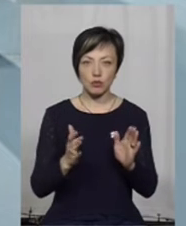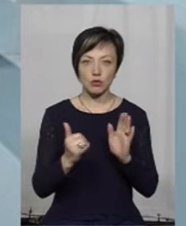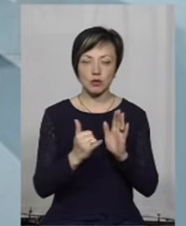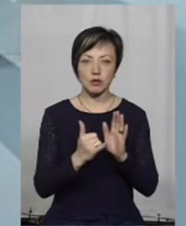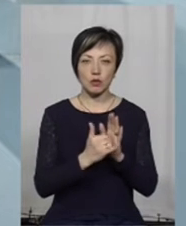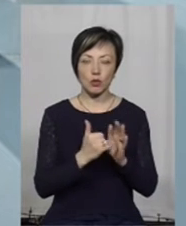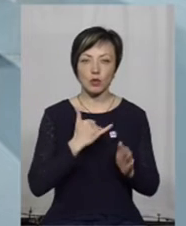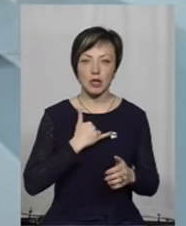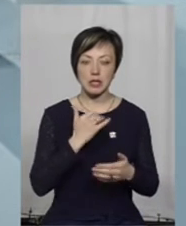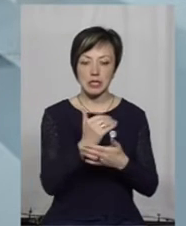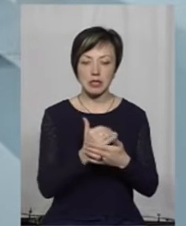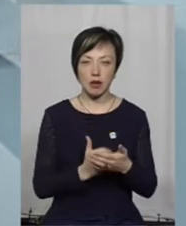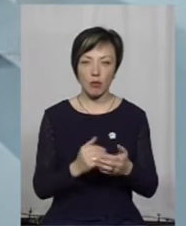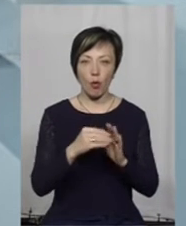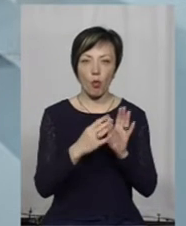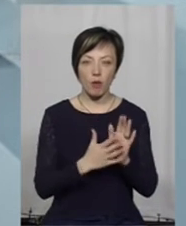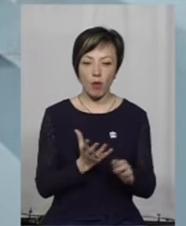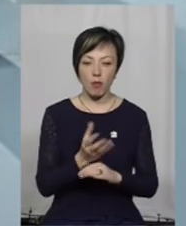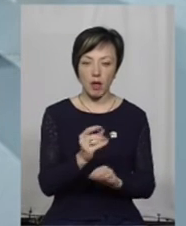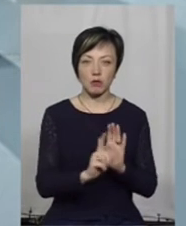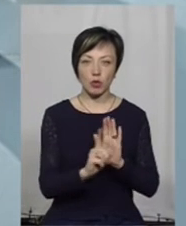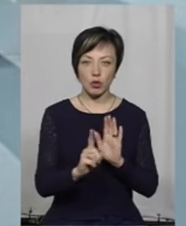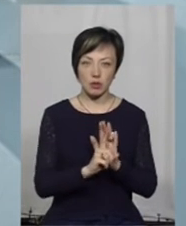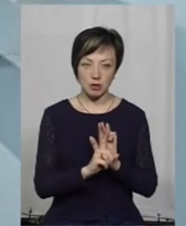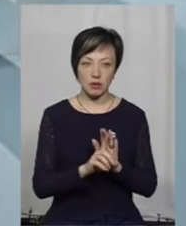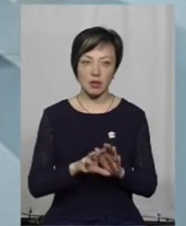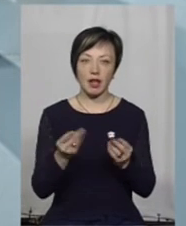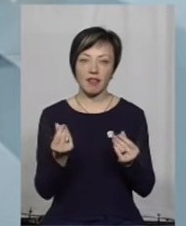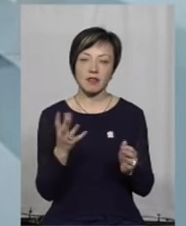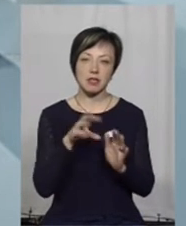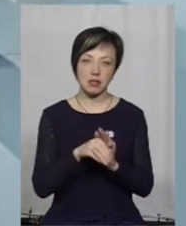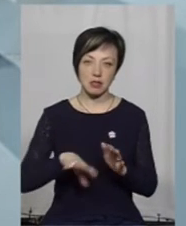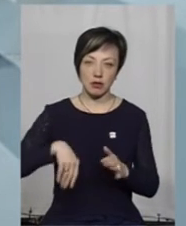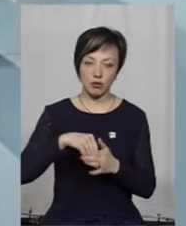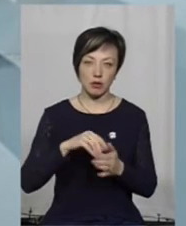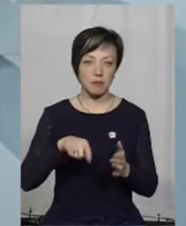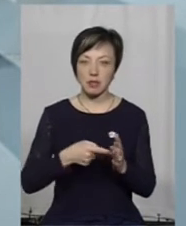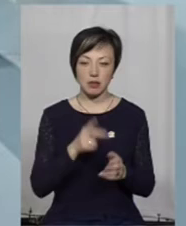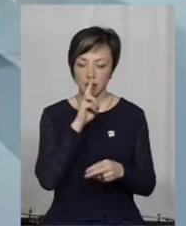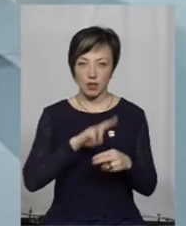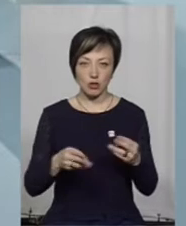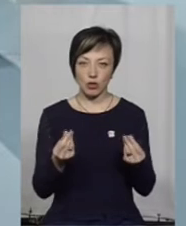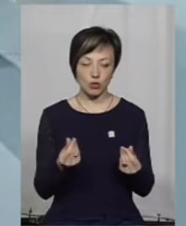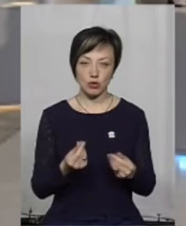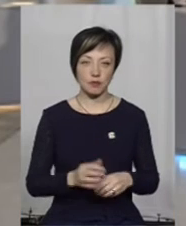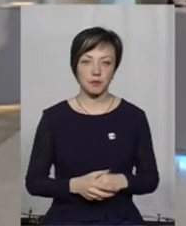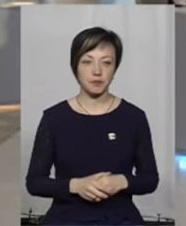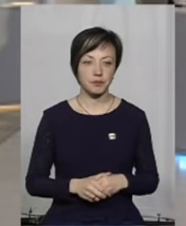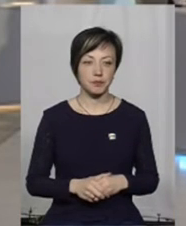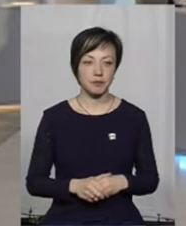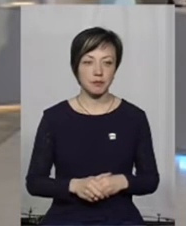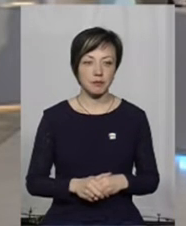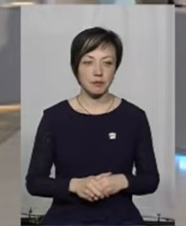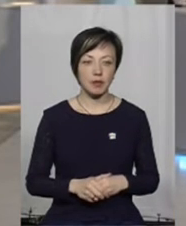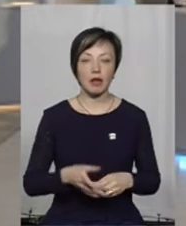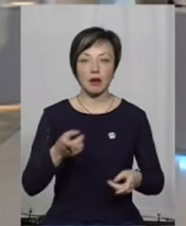нас систему обліку і оплати проїзду, вона за рахунок інвестицій і місто не втрачає коштів на даному випадку. Тому